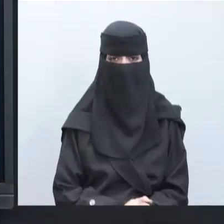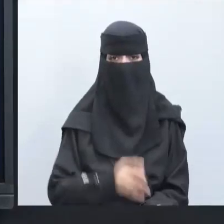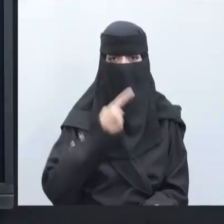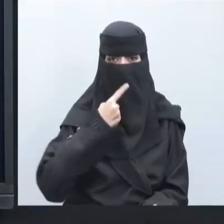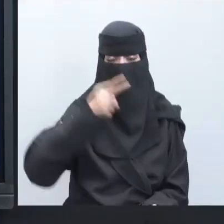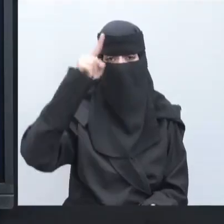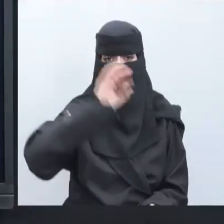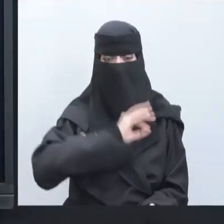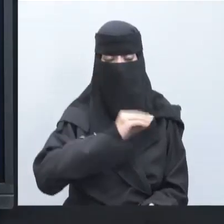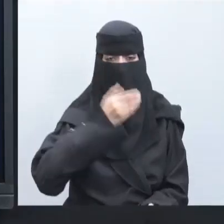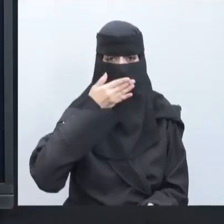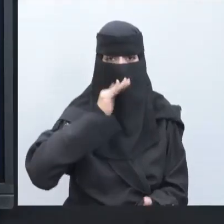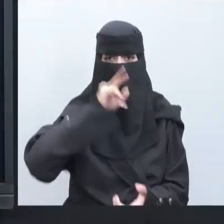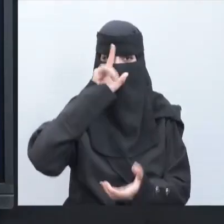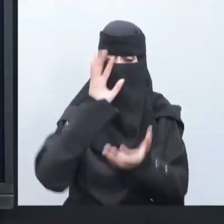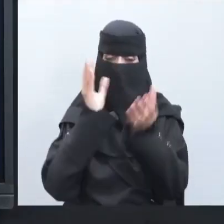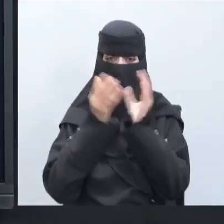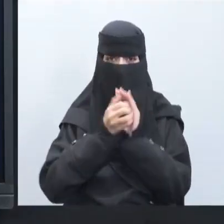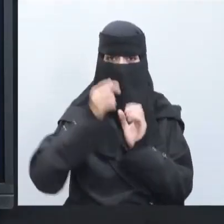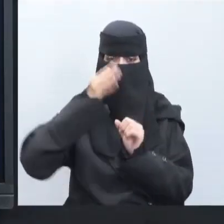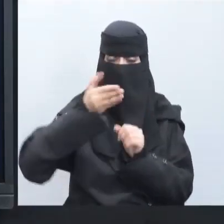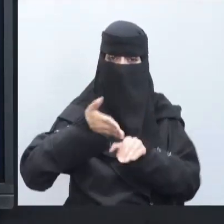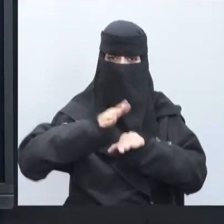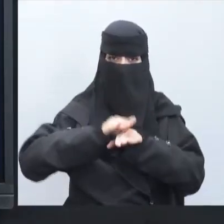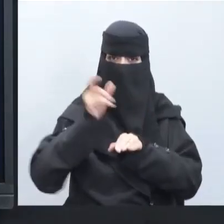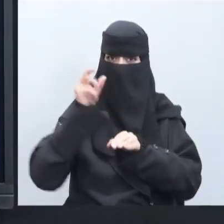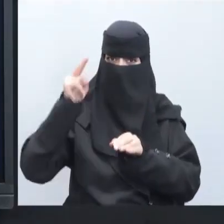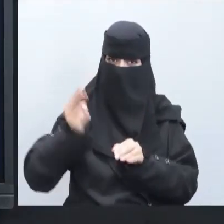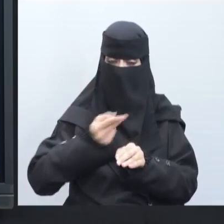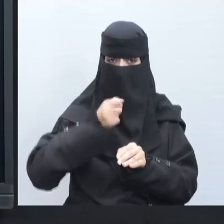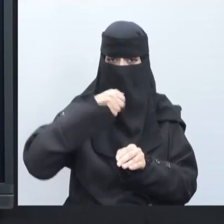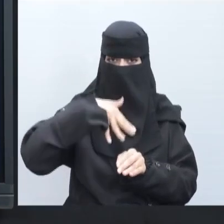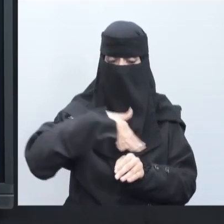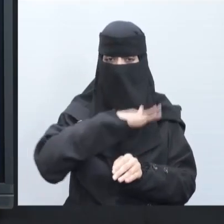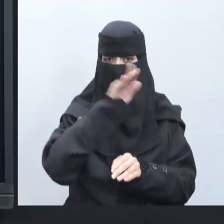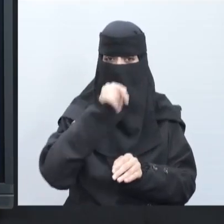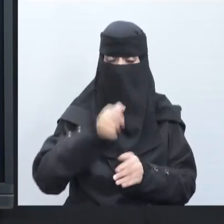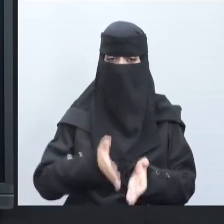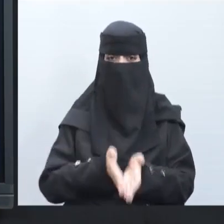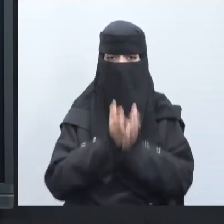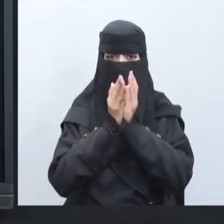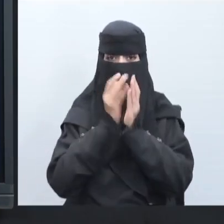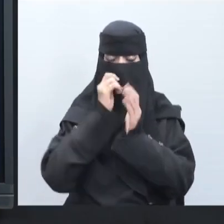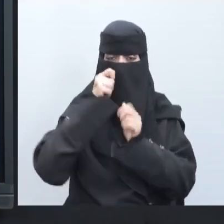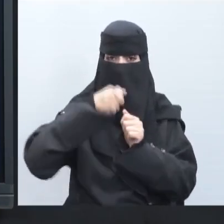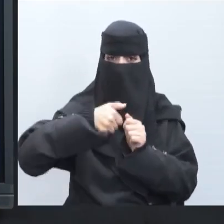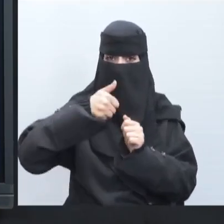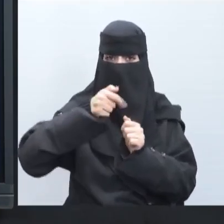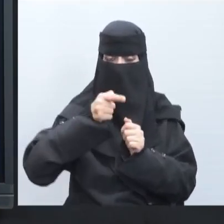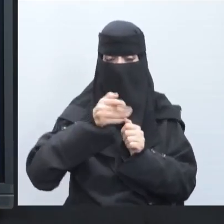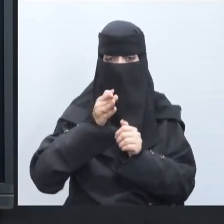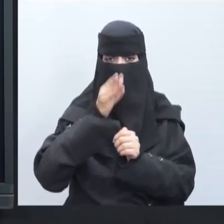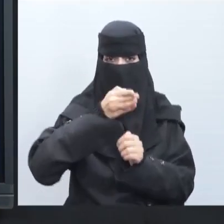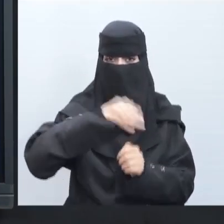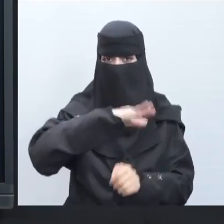بسم الله الرحمن الرحيم الحمد لله رب العالمين والصلاه والسلام على سيدنا ونبينا محمد عليه افضل الصلاه وازكى